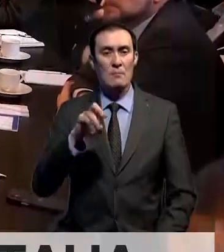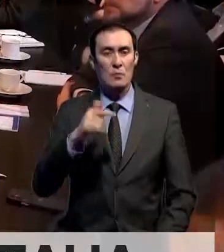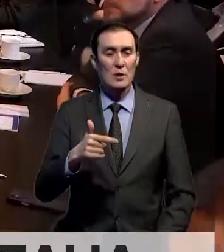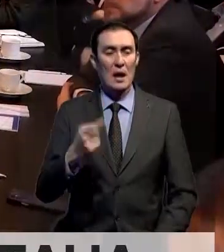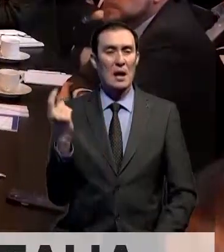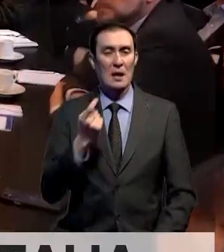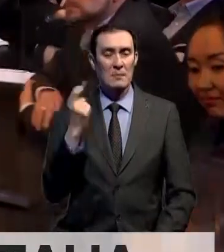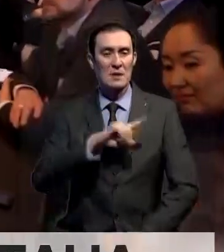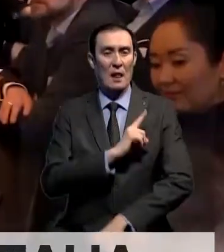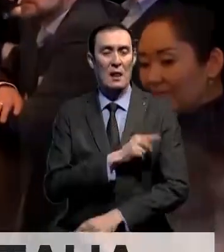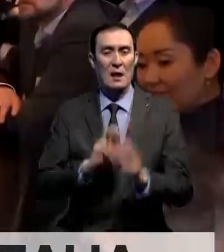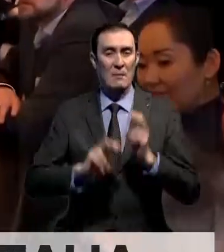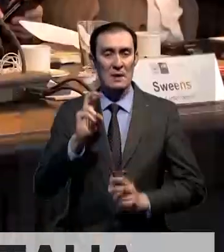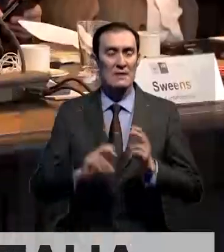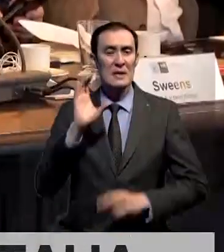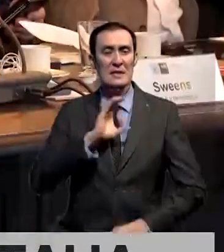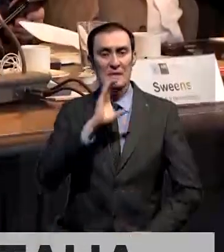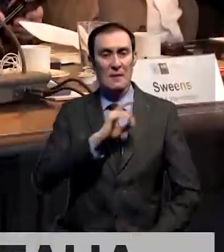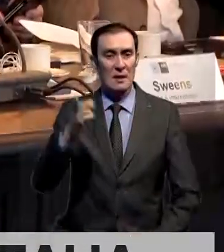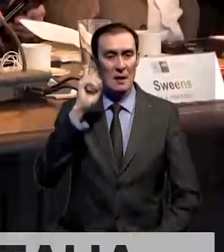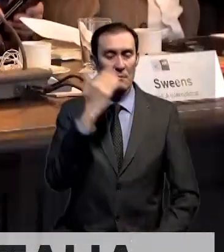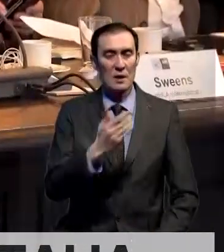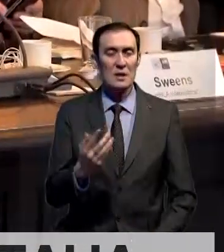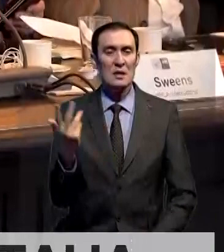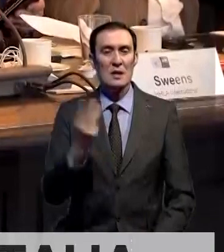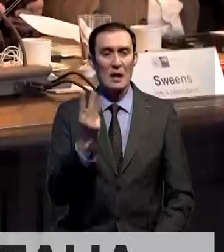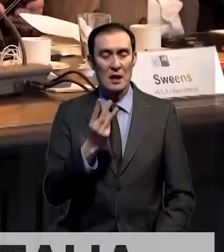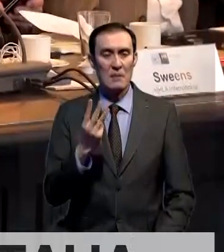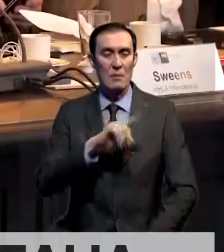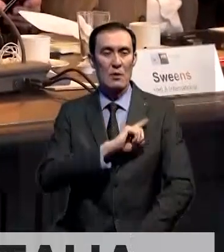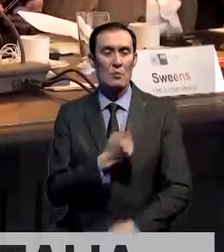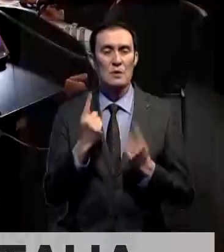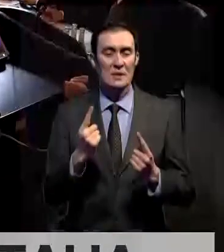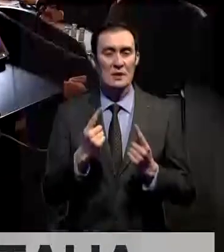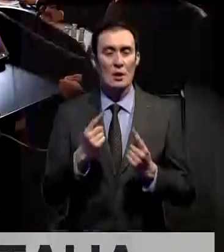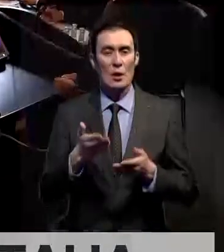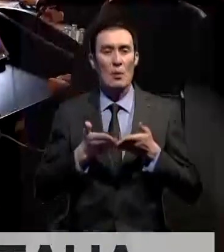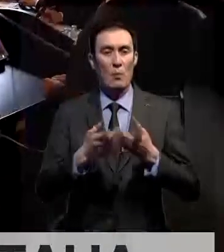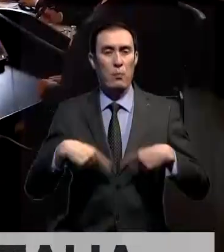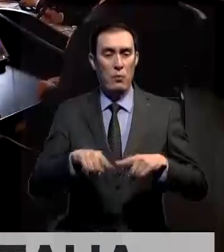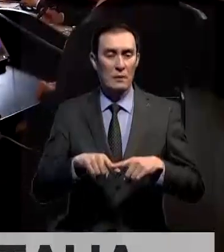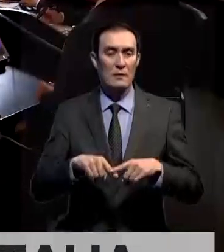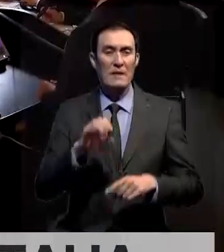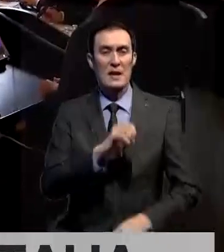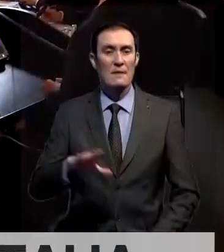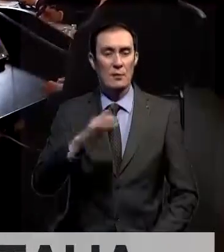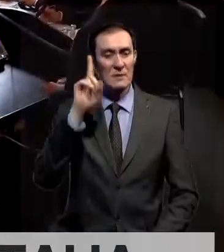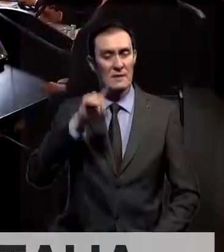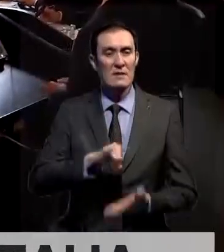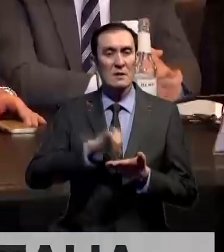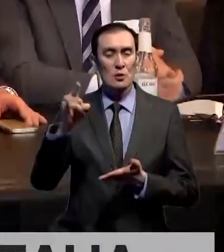экономический локомотив Северной Германии и третий по величине порт в Европе. Регион – особенно известен своей